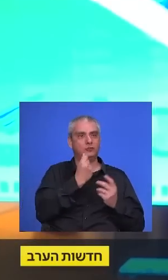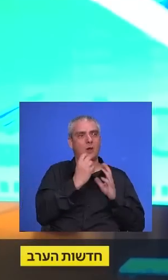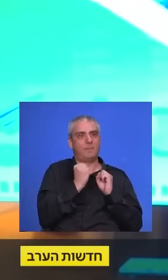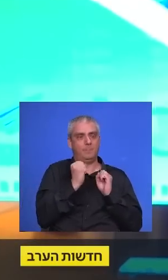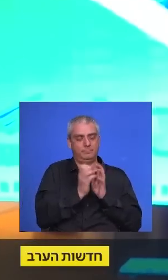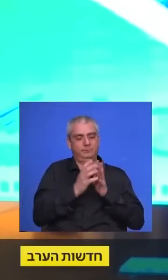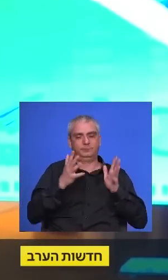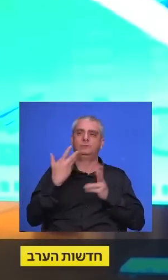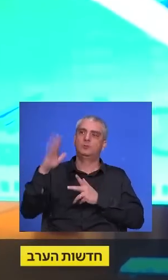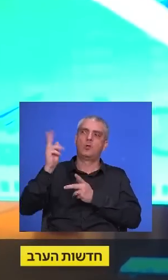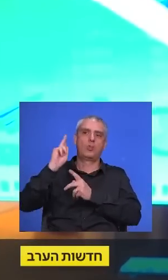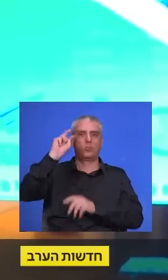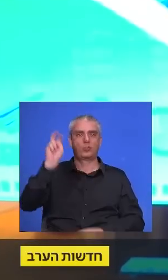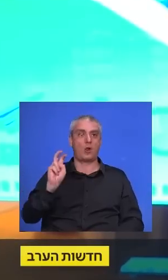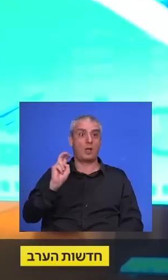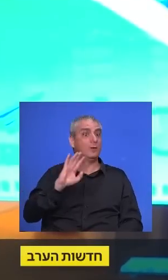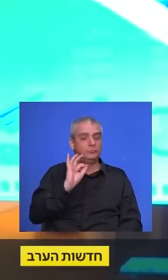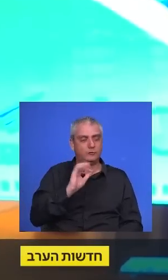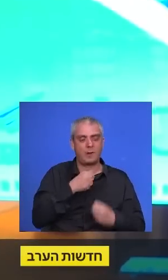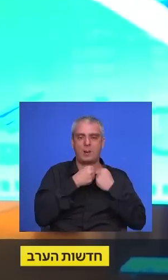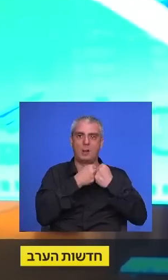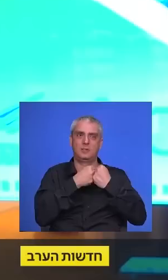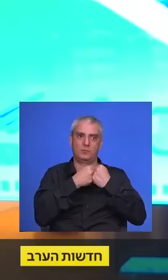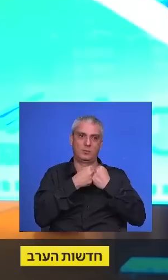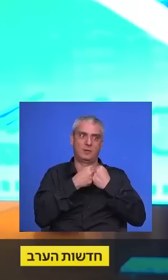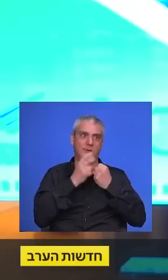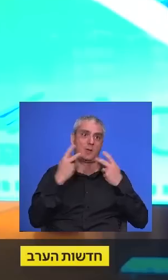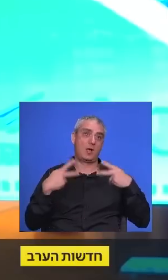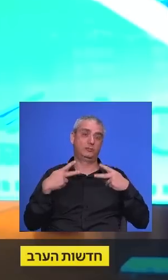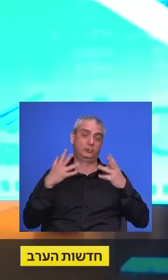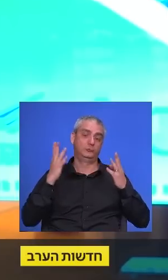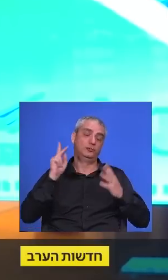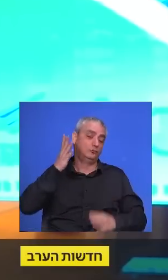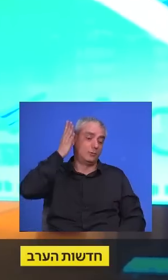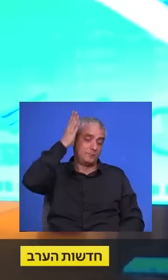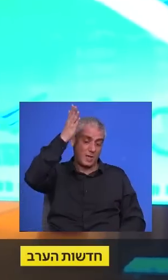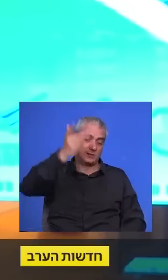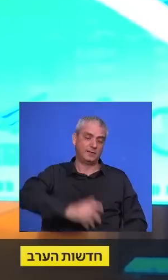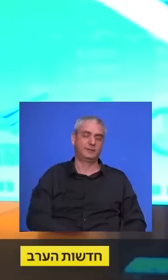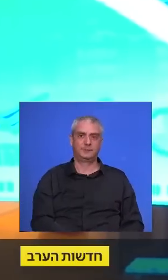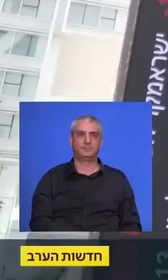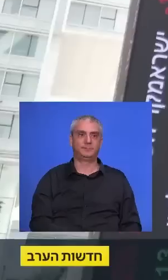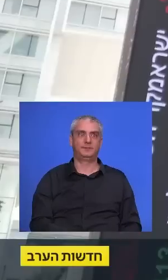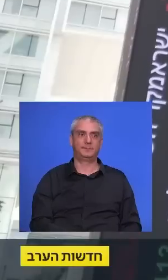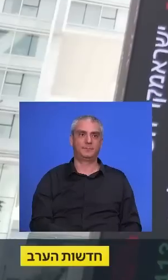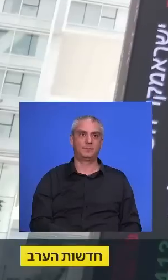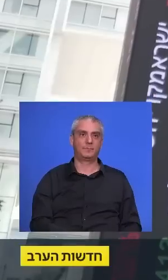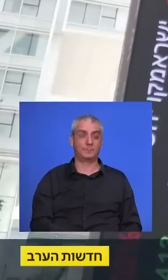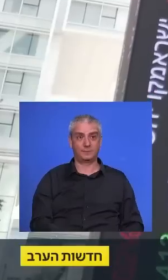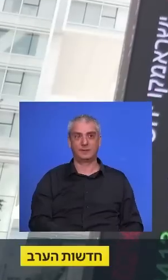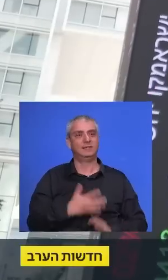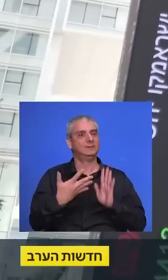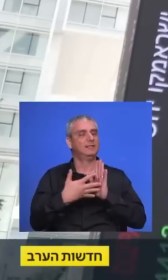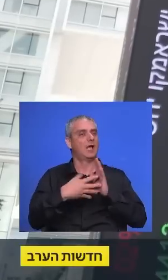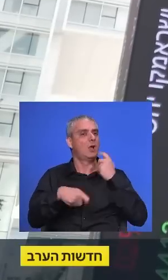מגדילים חשיפה לדולר, כל זה כדי להתמודד עם החשש העצום שיש להם מפני העתיד. על פי סקירה של